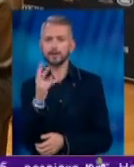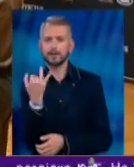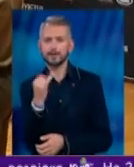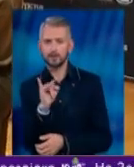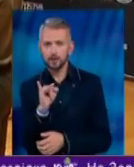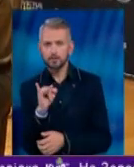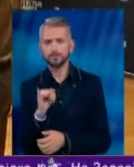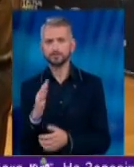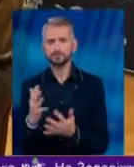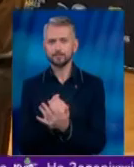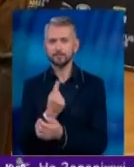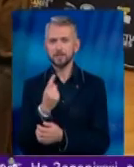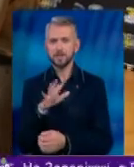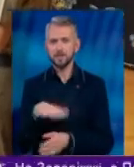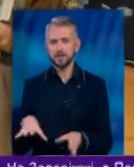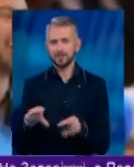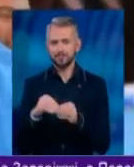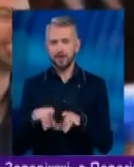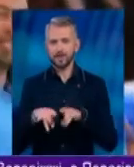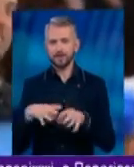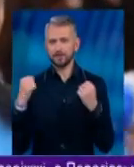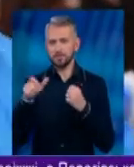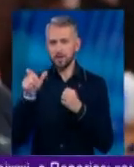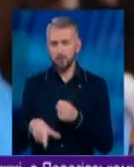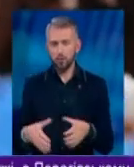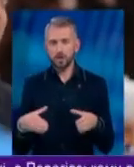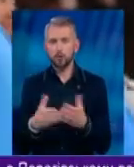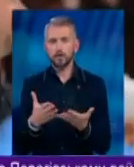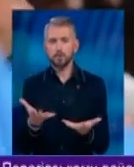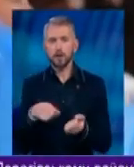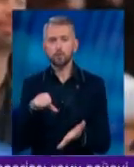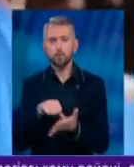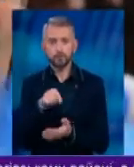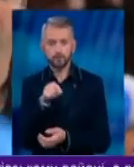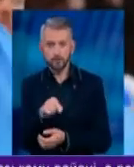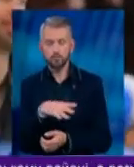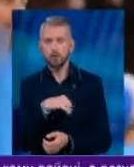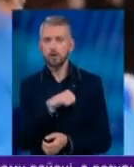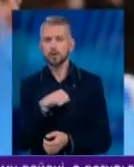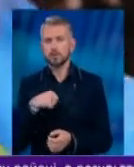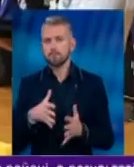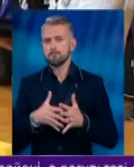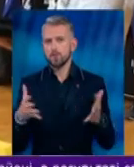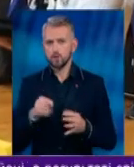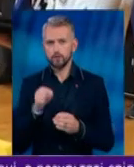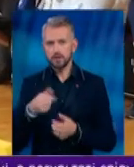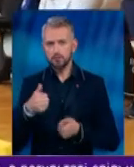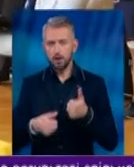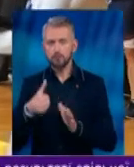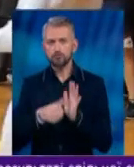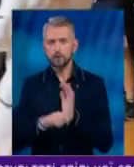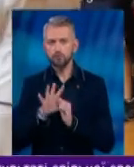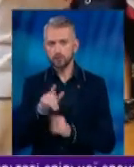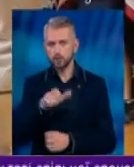розділив перше місце з австралійським спортсменом. Категорія, в якій брав участь ветеран, була найбільшою. В ній змагалися